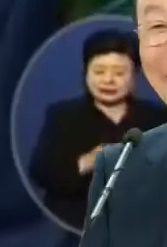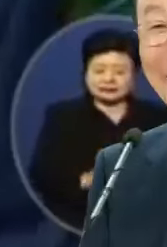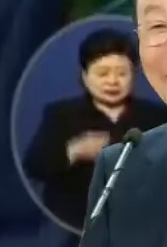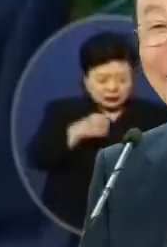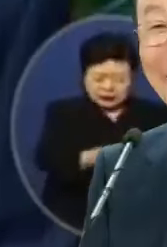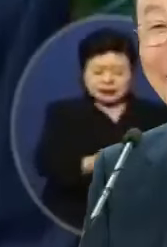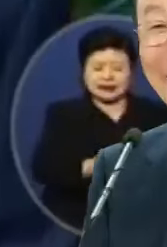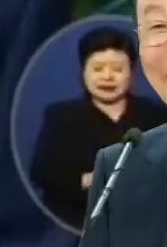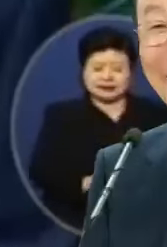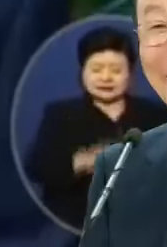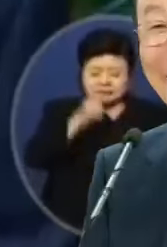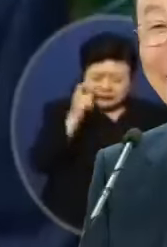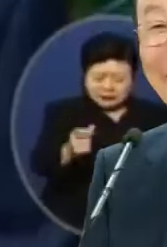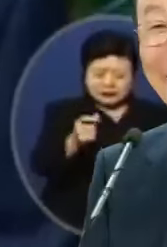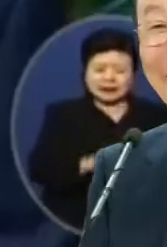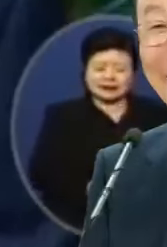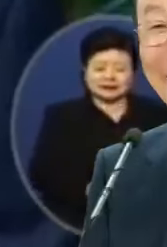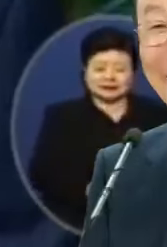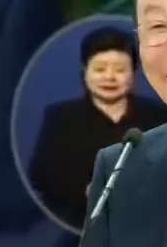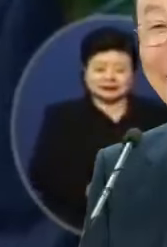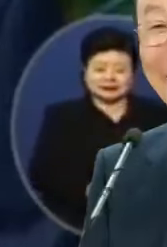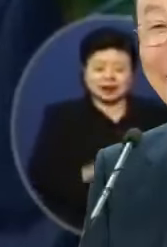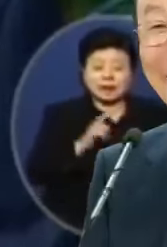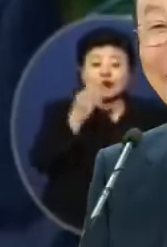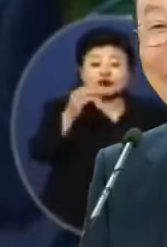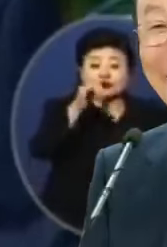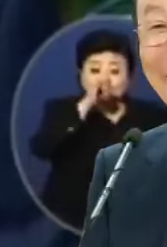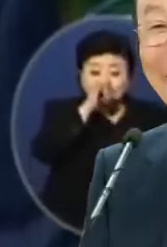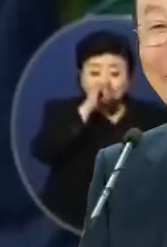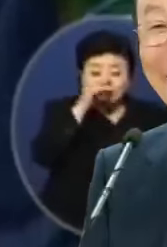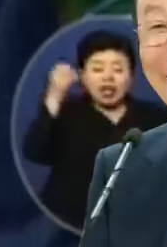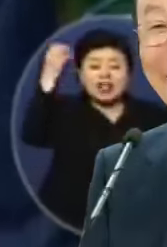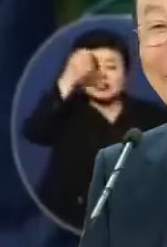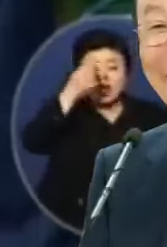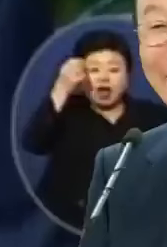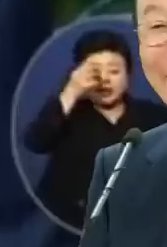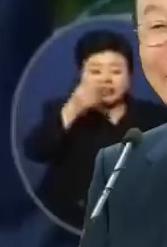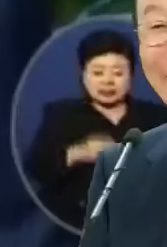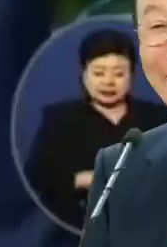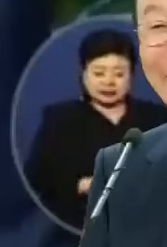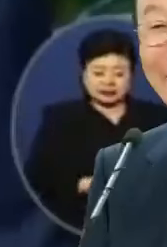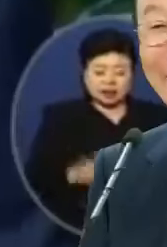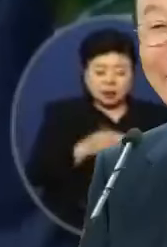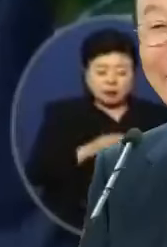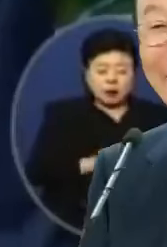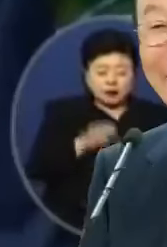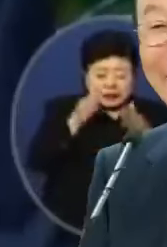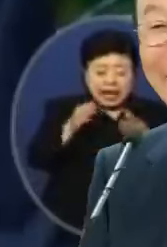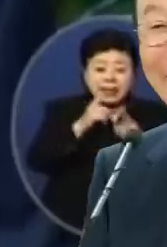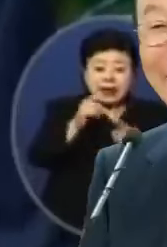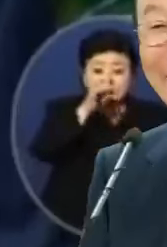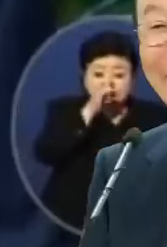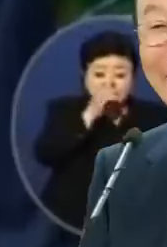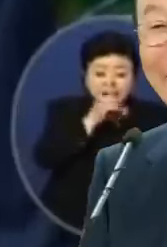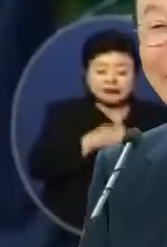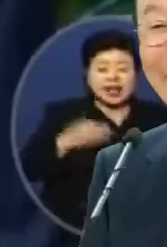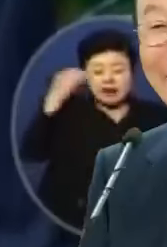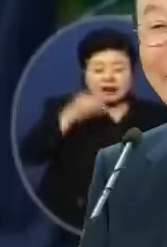씩씩하라. 튼튼하라. 그렇게 자꾸 말하는 것은 영이 육을 향하여 말하는 것인데 내